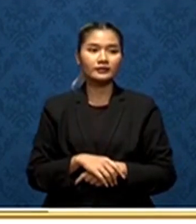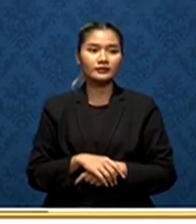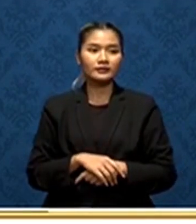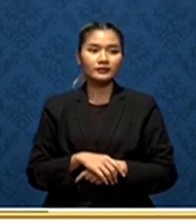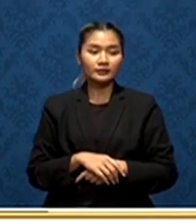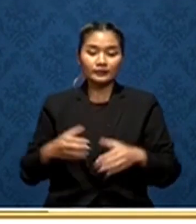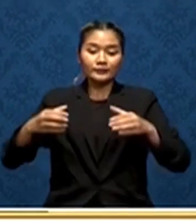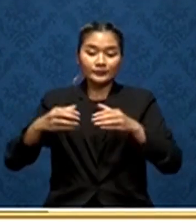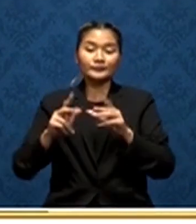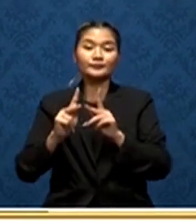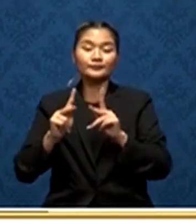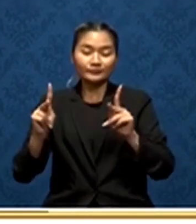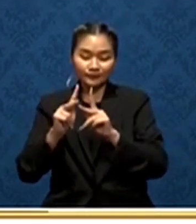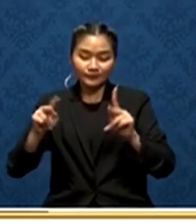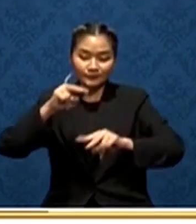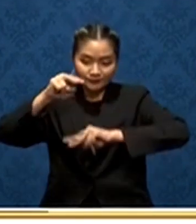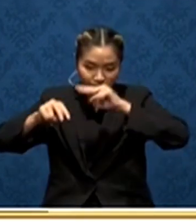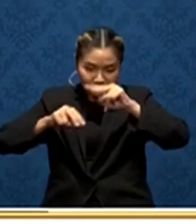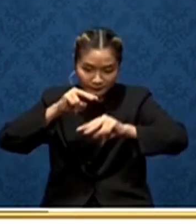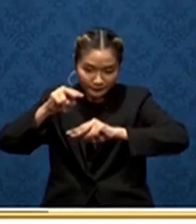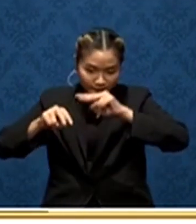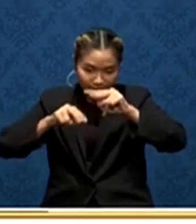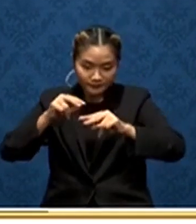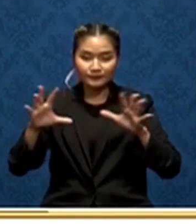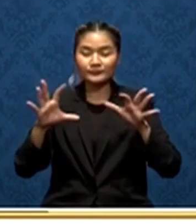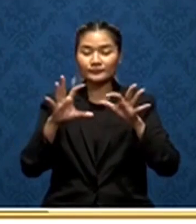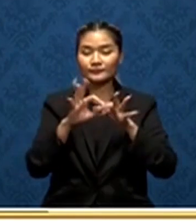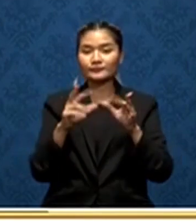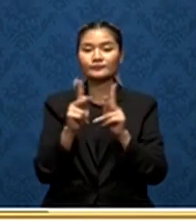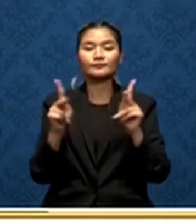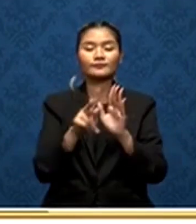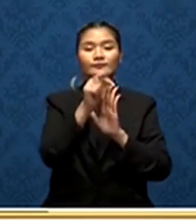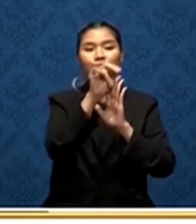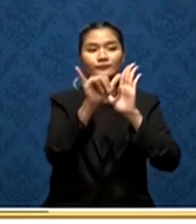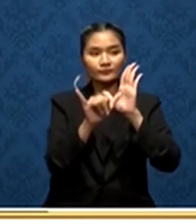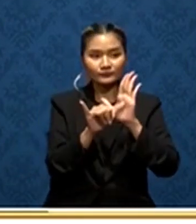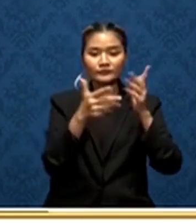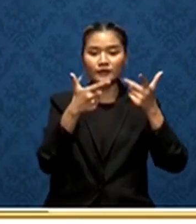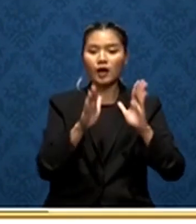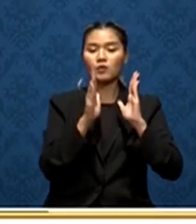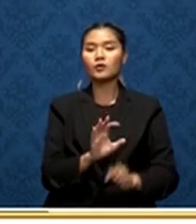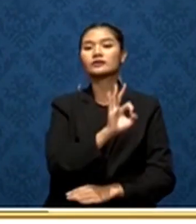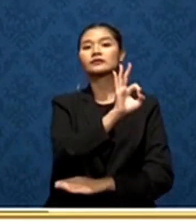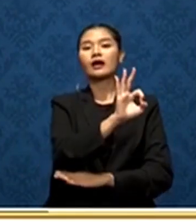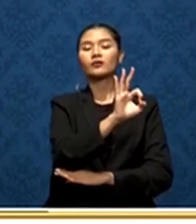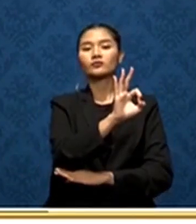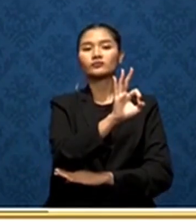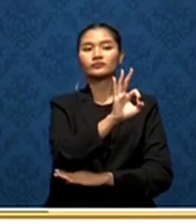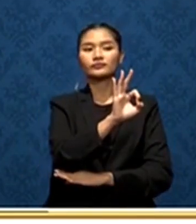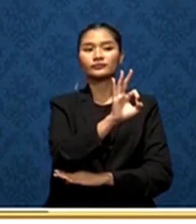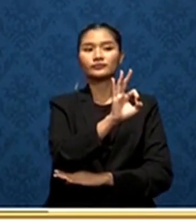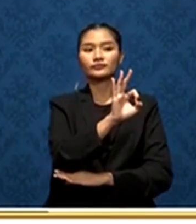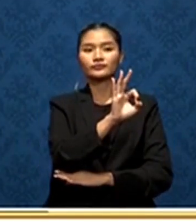กรรมการสรรหาสรรหากรรมการนโยบายได้พวกผม 9คนไปเป็นกรรมการนโยบาย